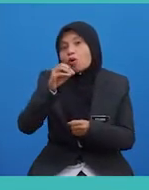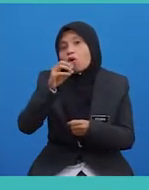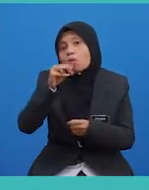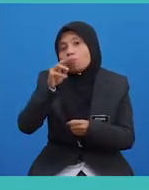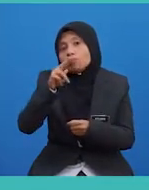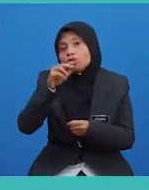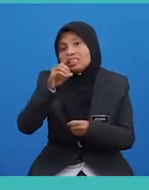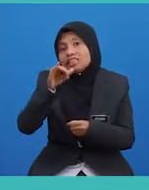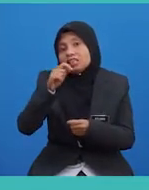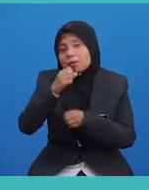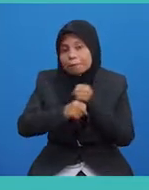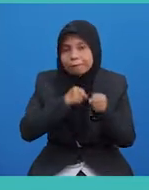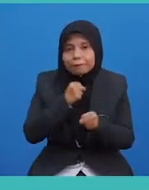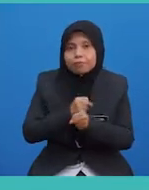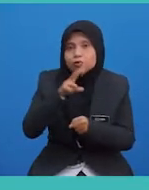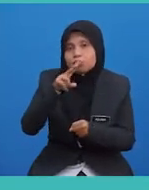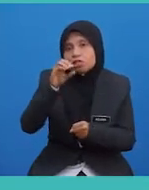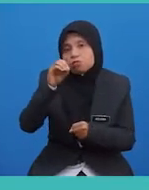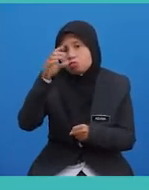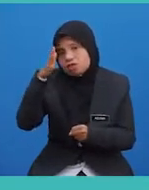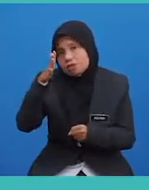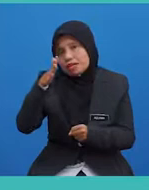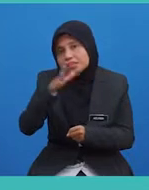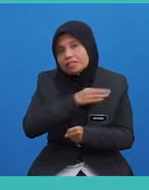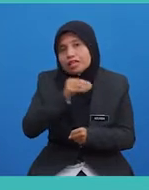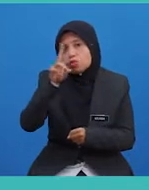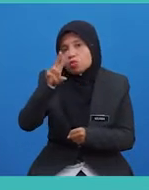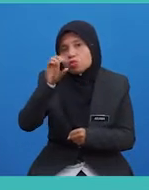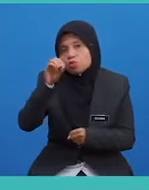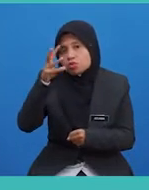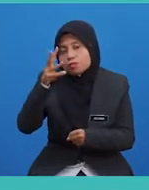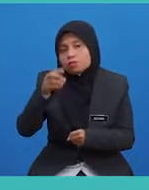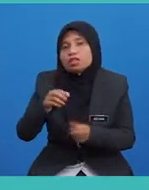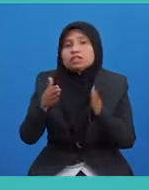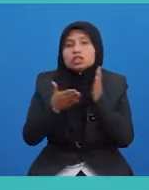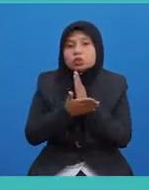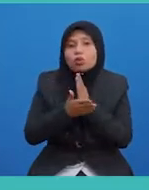terpilih pada tahun 2015 dan tahun 2016 oleh Malaysia.